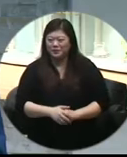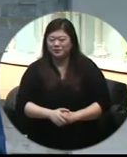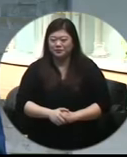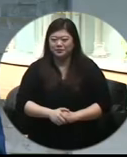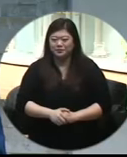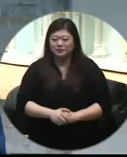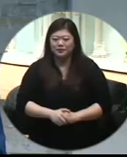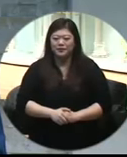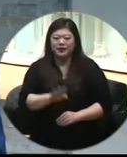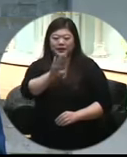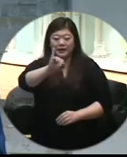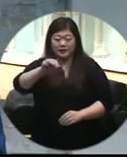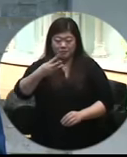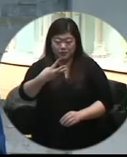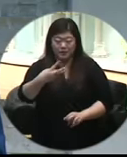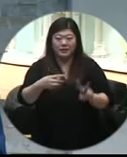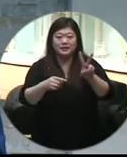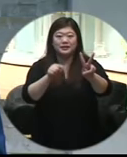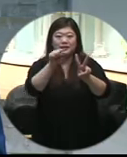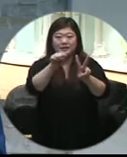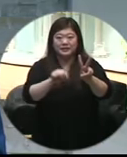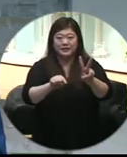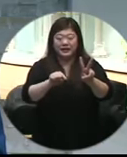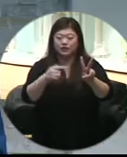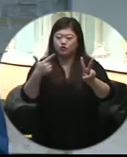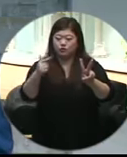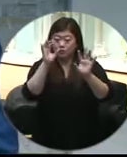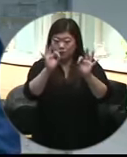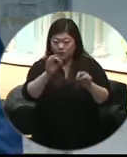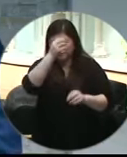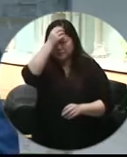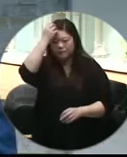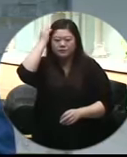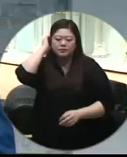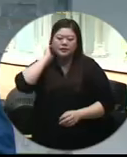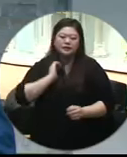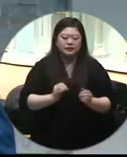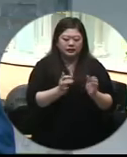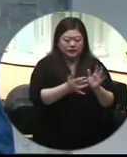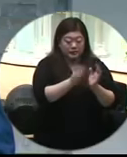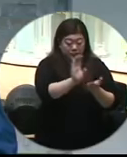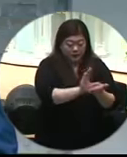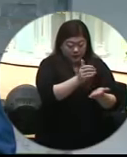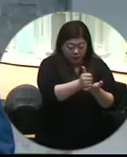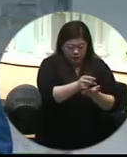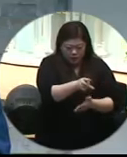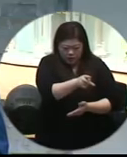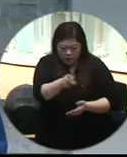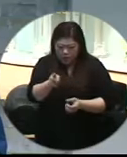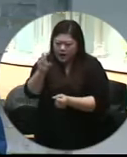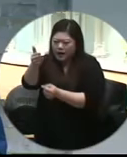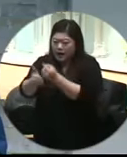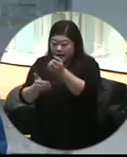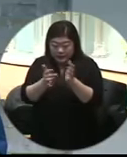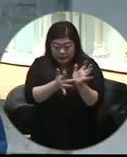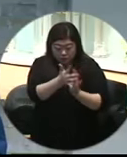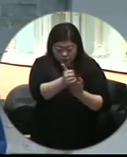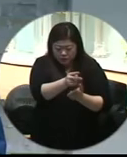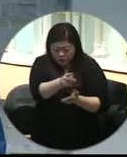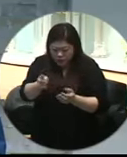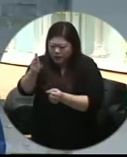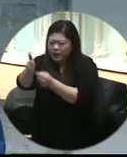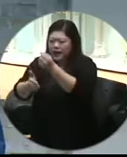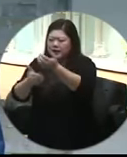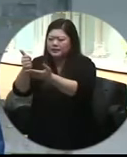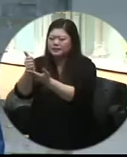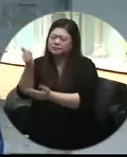빌립보 2장 6절에 보면 예수님은 근본은 하나님의 본체라 그랬어요. 근본의 하나님의 본체라.